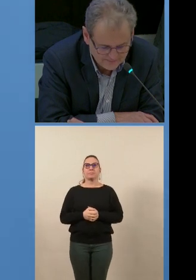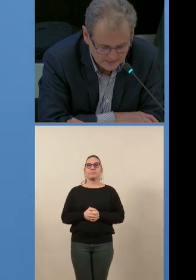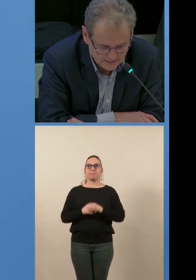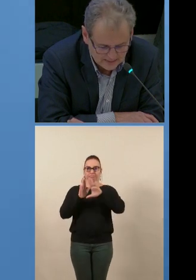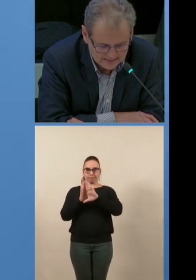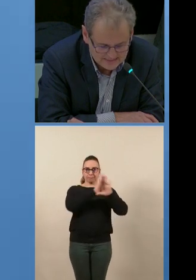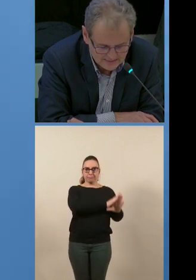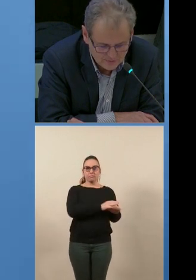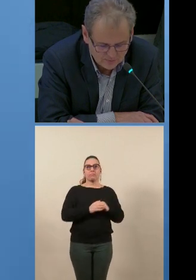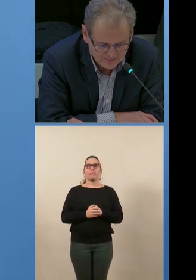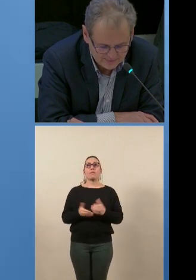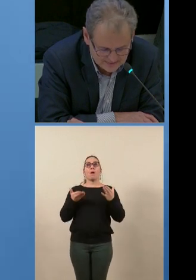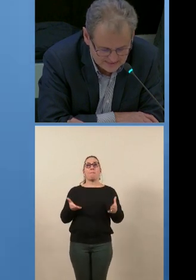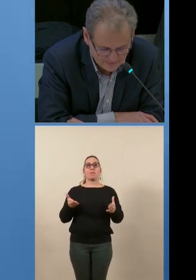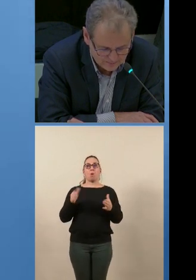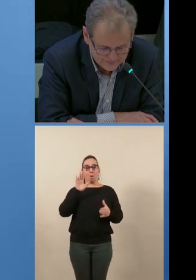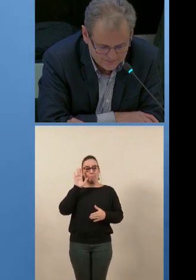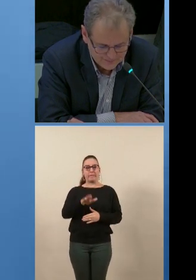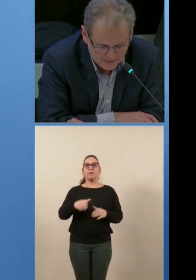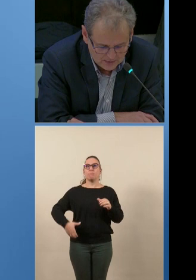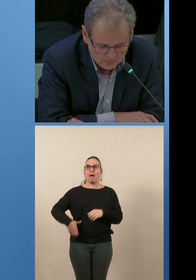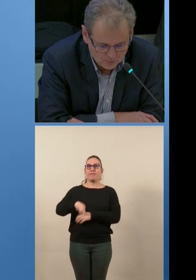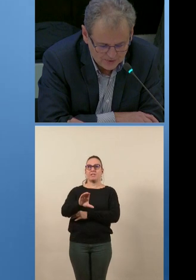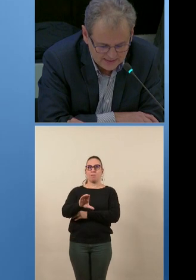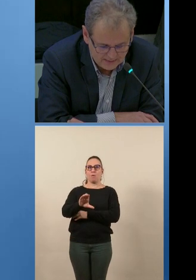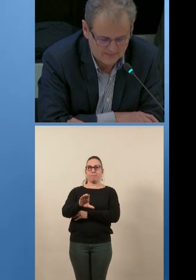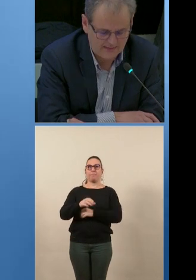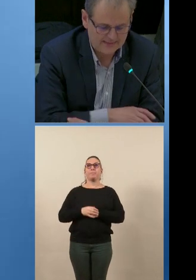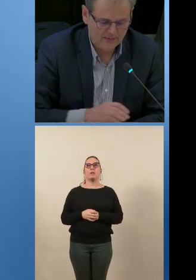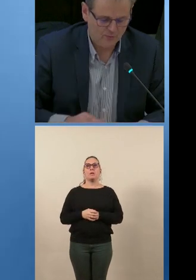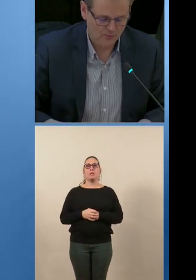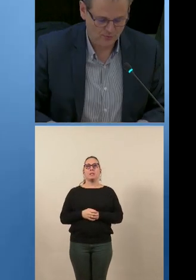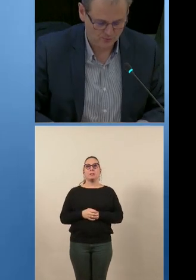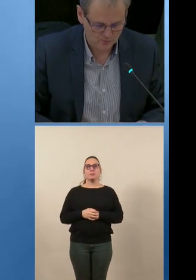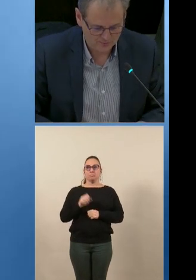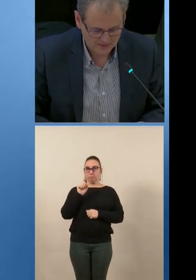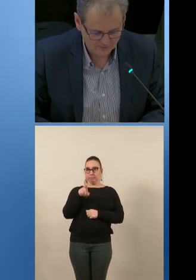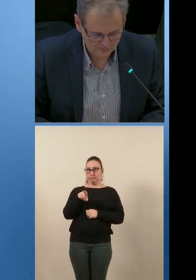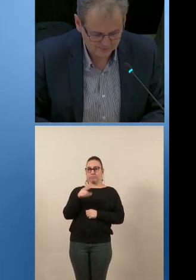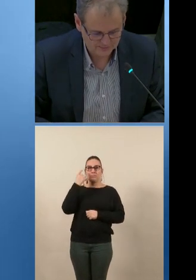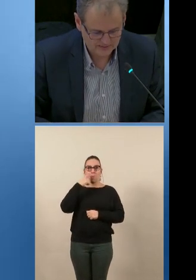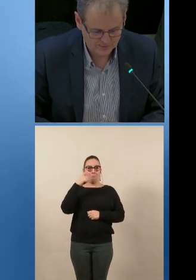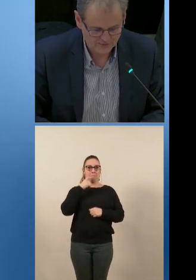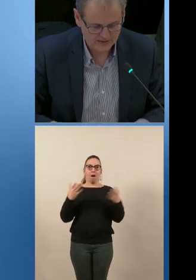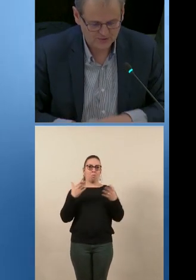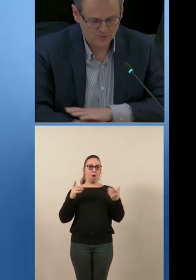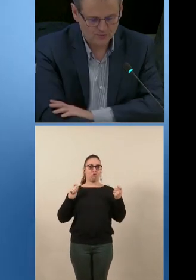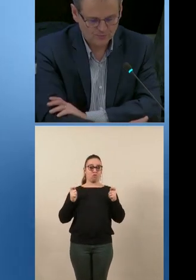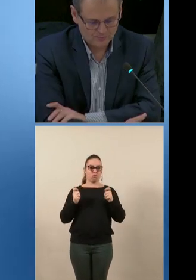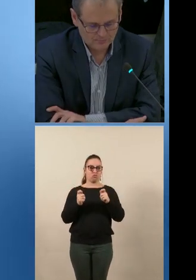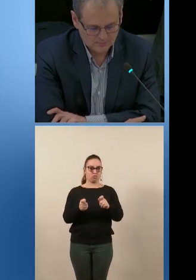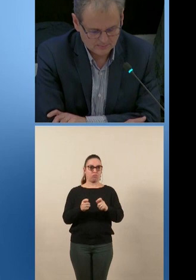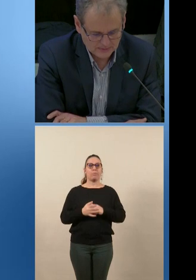viens à la section d'investissement pour lequel laquelle donc nous observons des